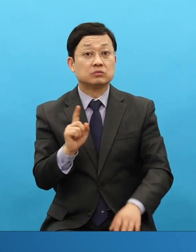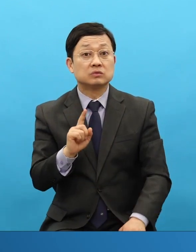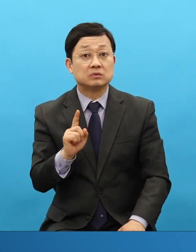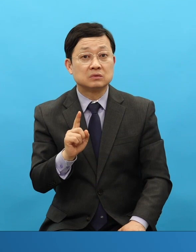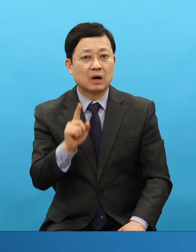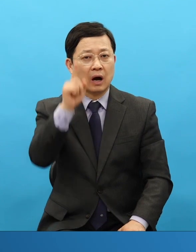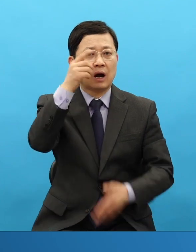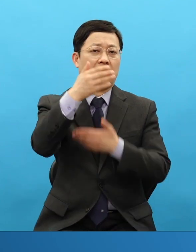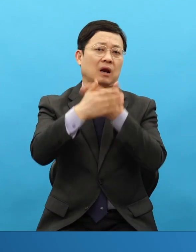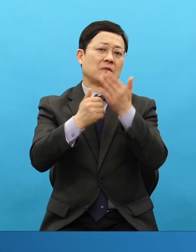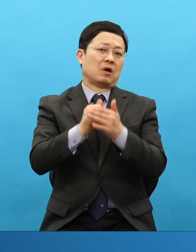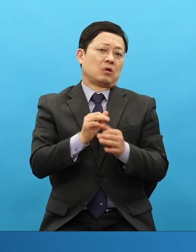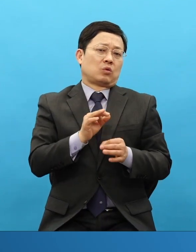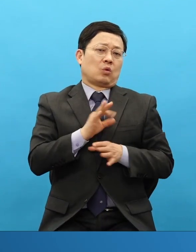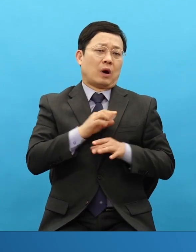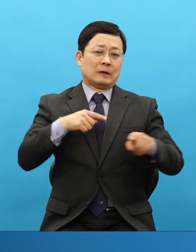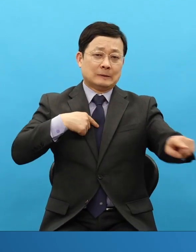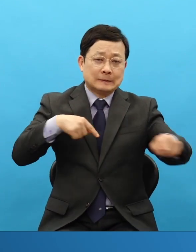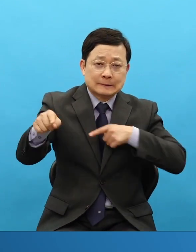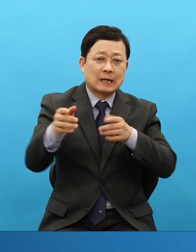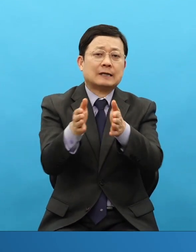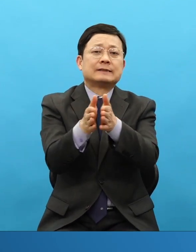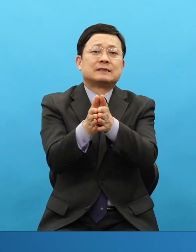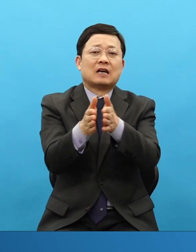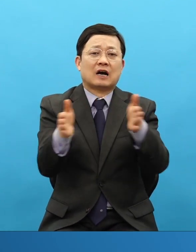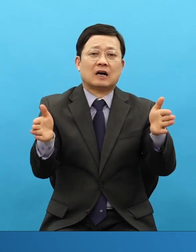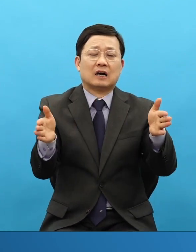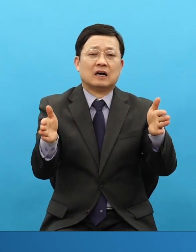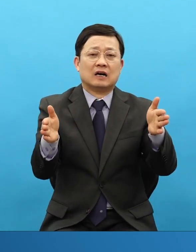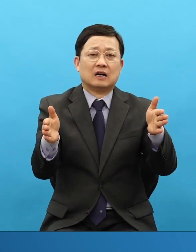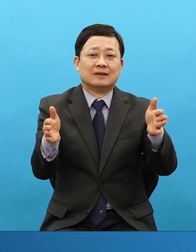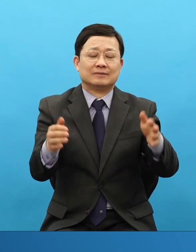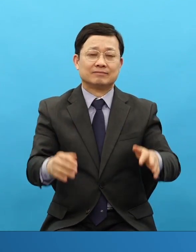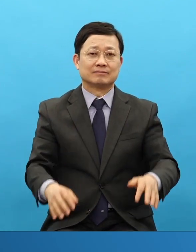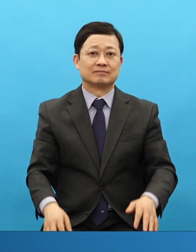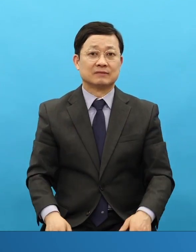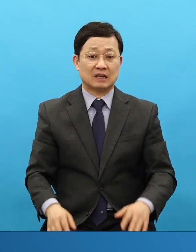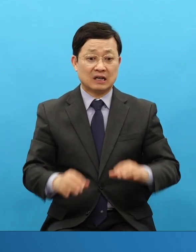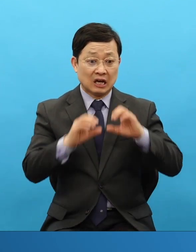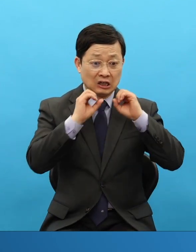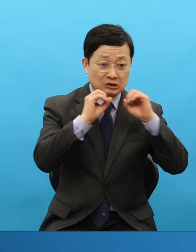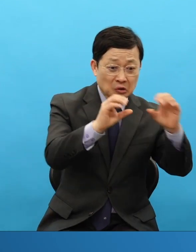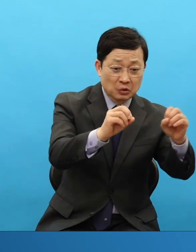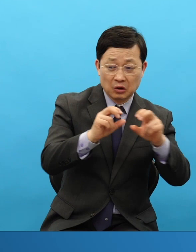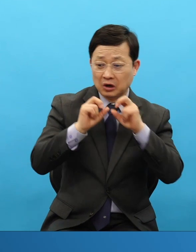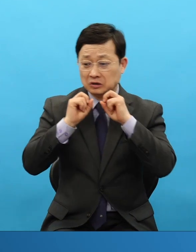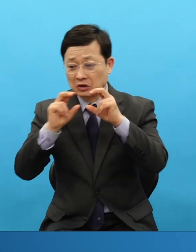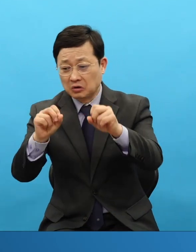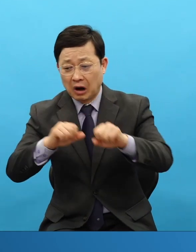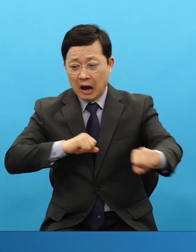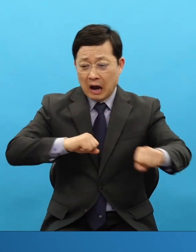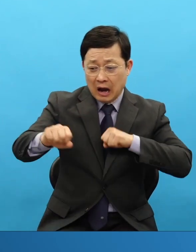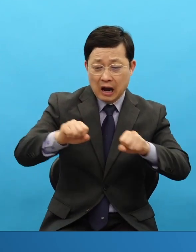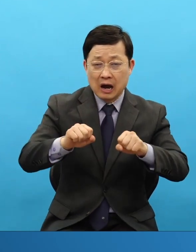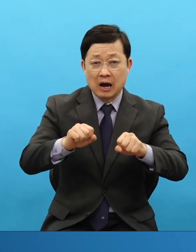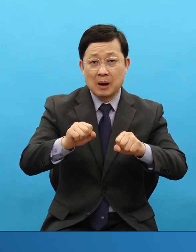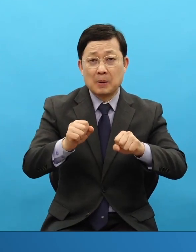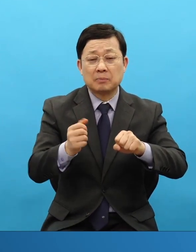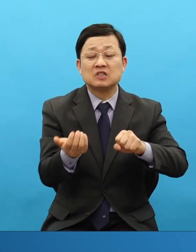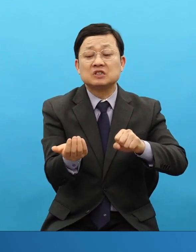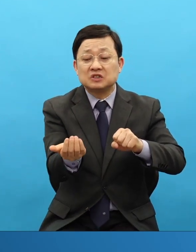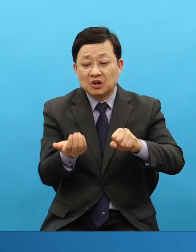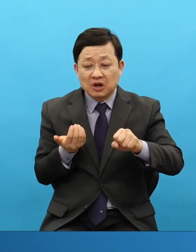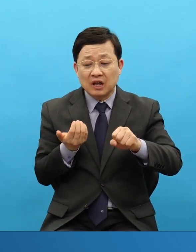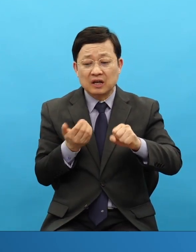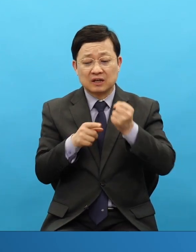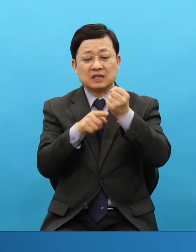하나님의 놀라운 역사 시작됩니다. God's amazing works began. 전도 선교 하는 게 중요한 게 맞지만은 뭔가인지 알아야 돼요. Evangelism